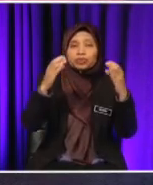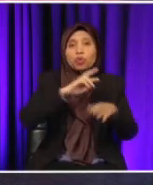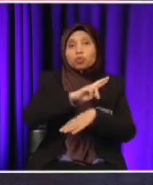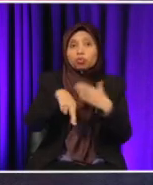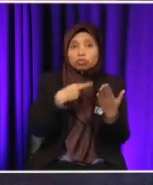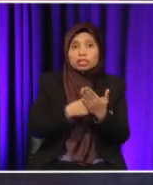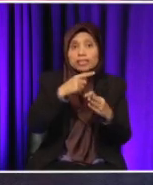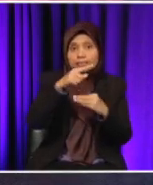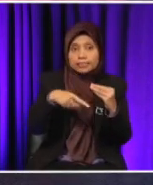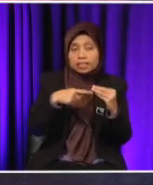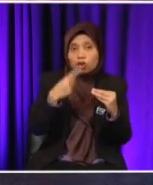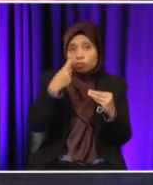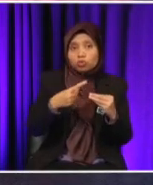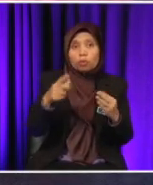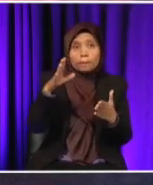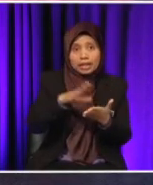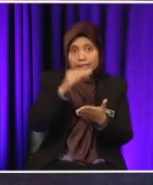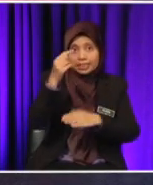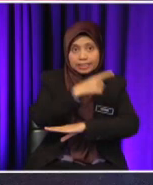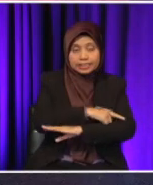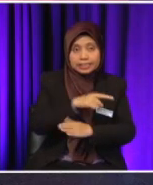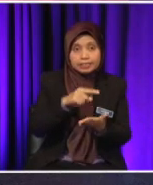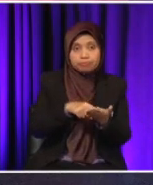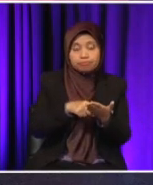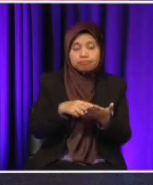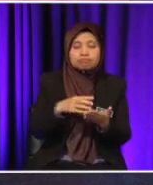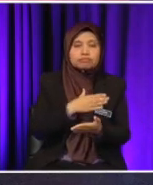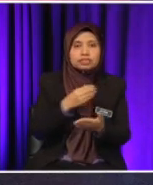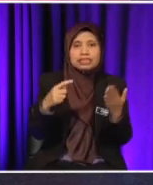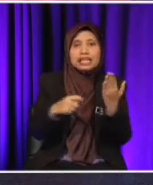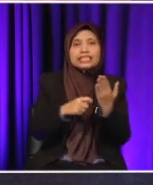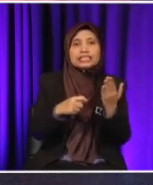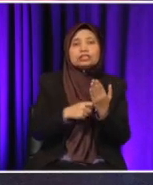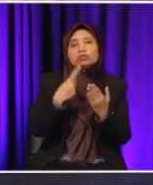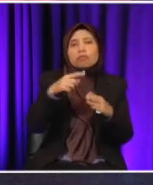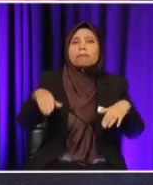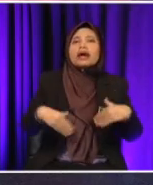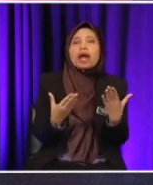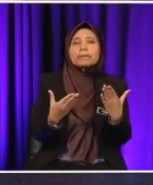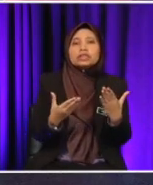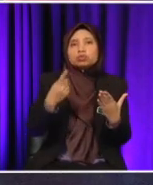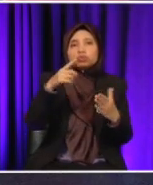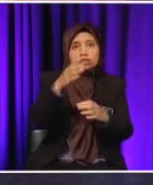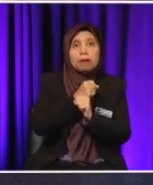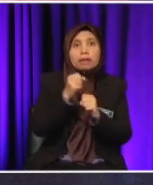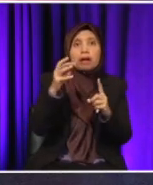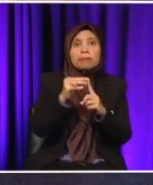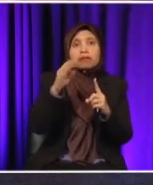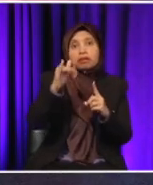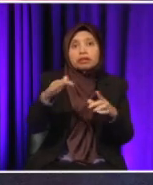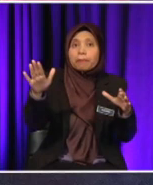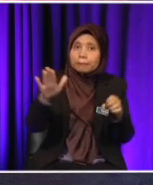pembelajaran kita untuk hari ini dan juga sedikit tips daripada bagaimana untuk anda mendapat markah yang penuh